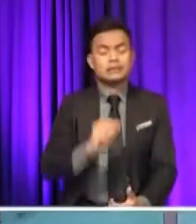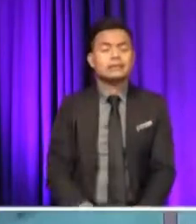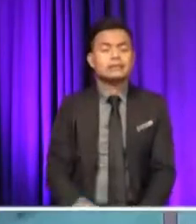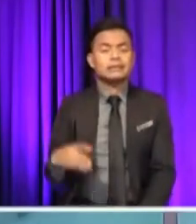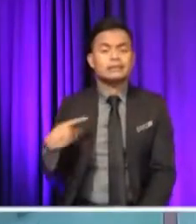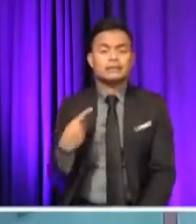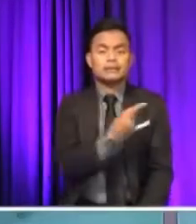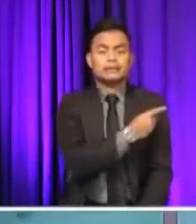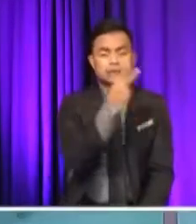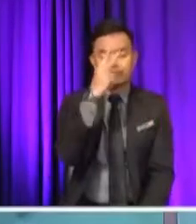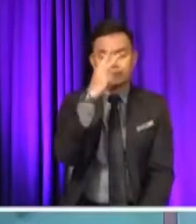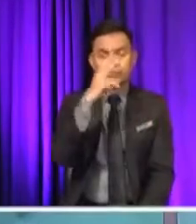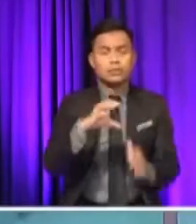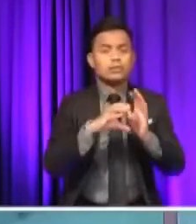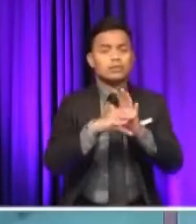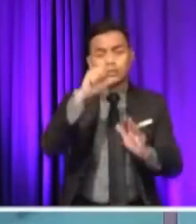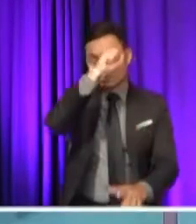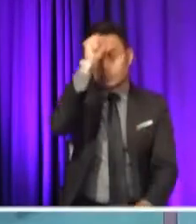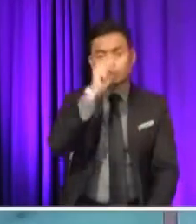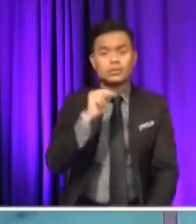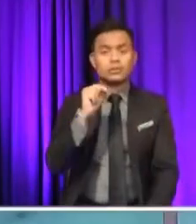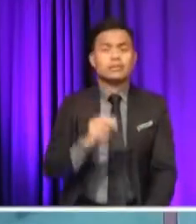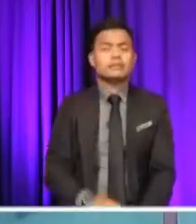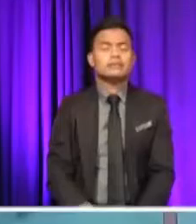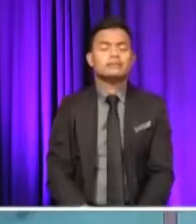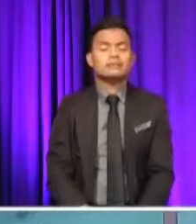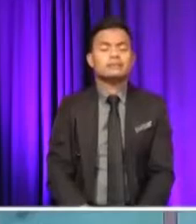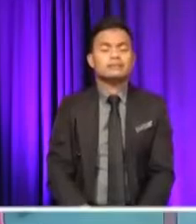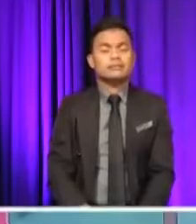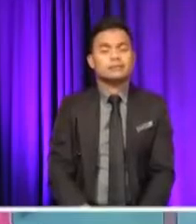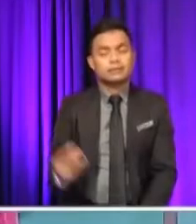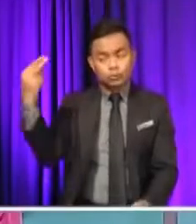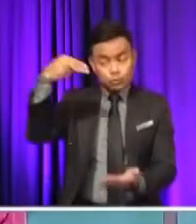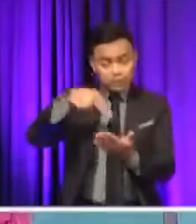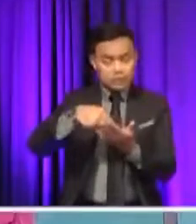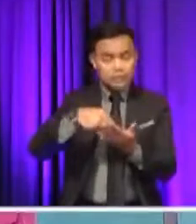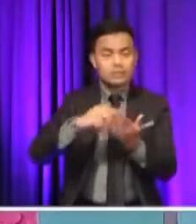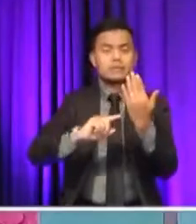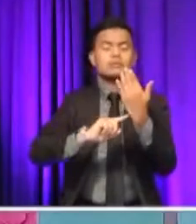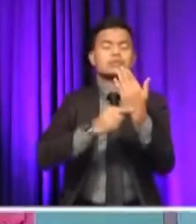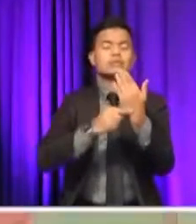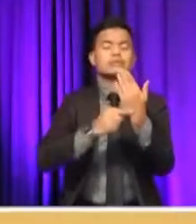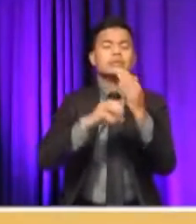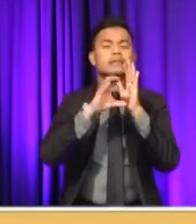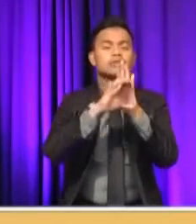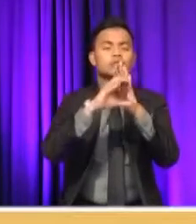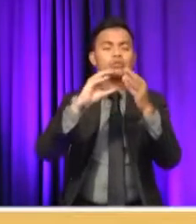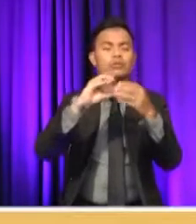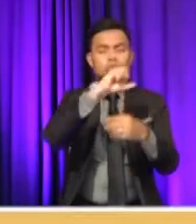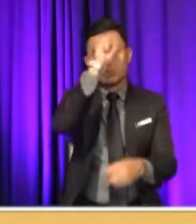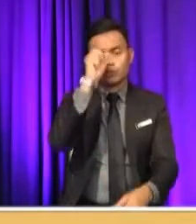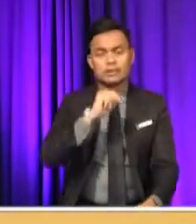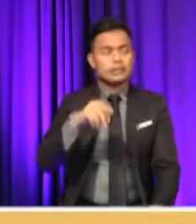contoh soalan. Murid-murid saya ni dengar tak tadi kan? Okey, kita ulang kaji semula. Baik. Okey, contoh soalan 1.